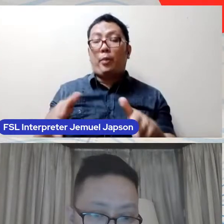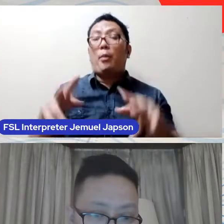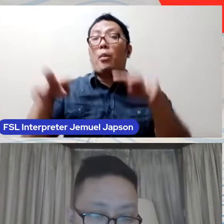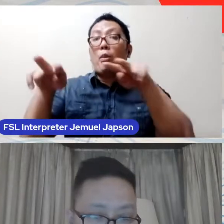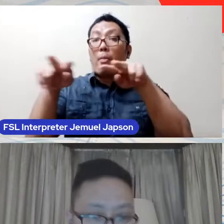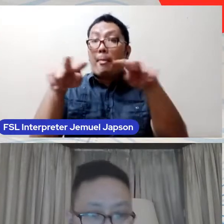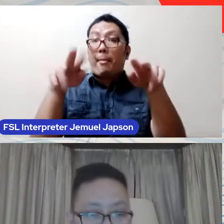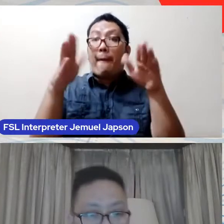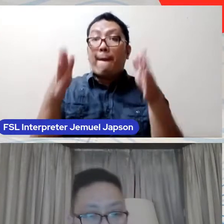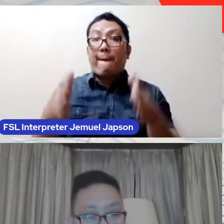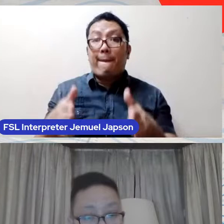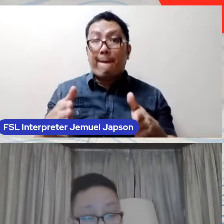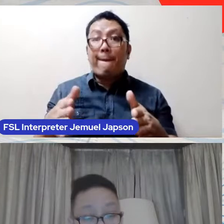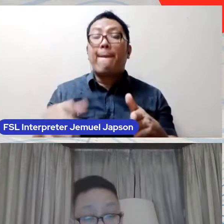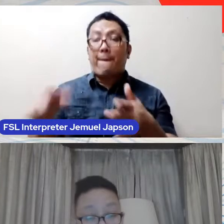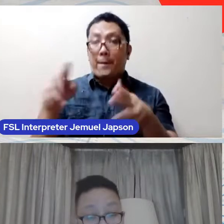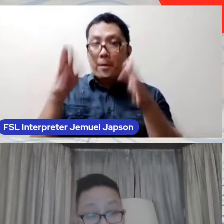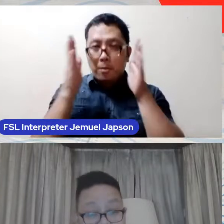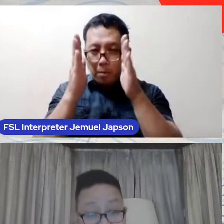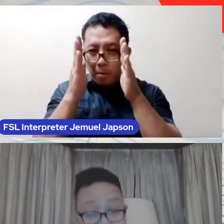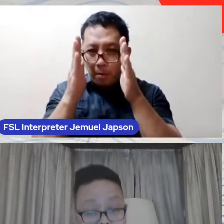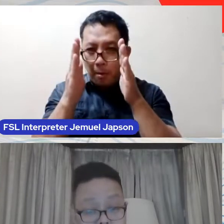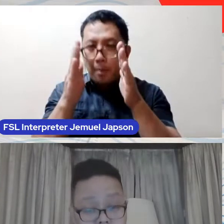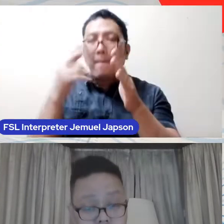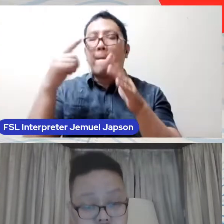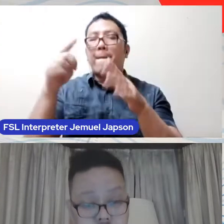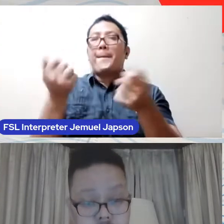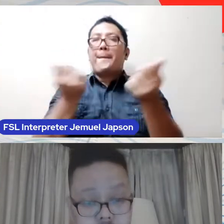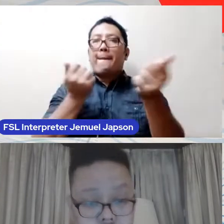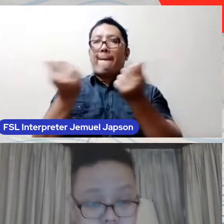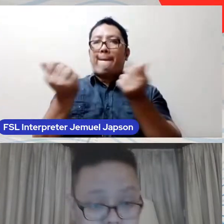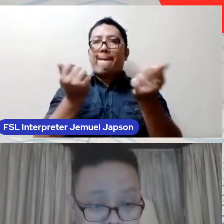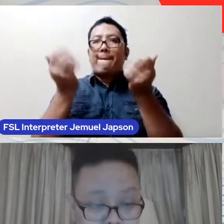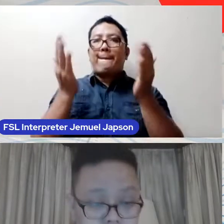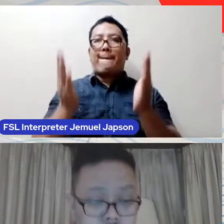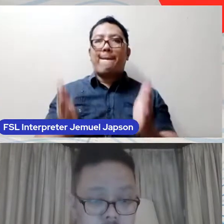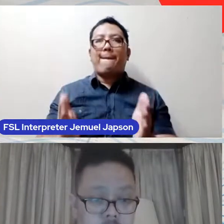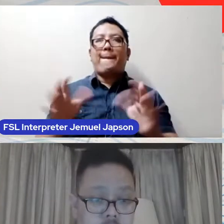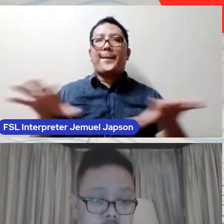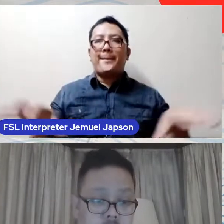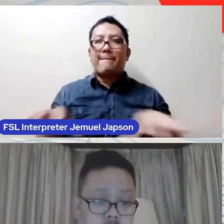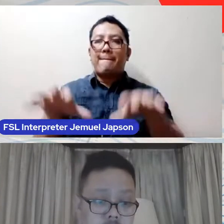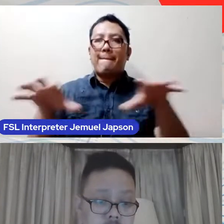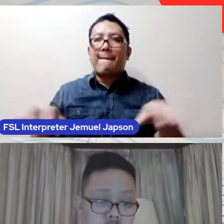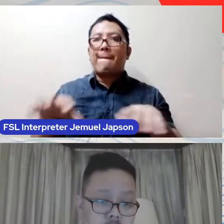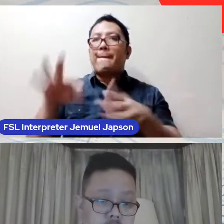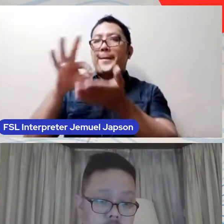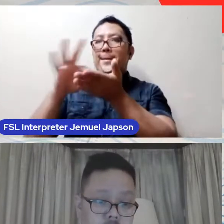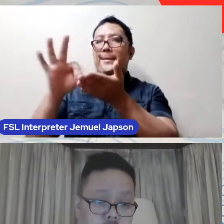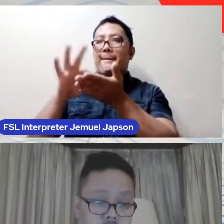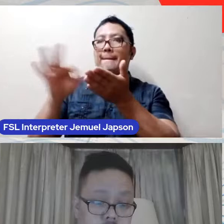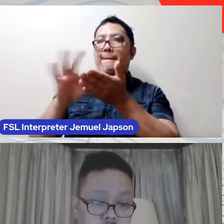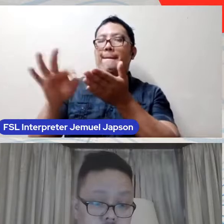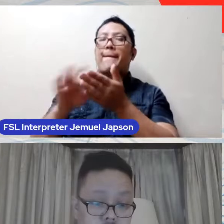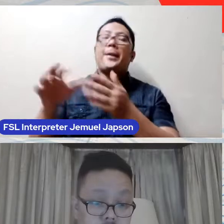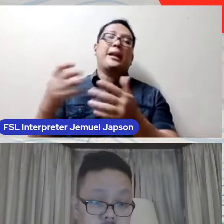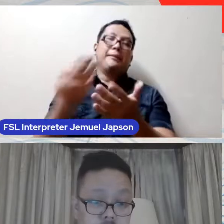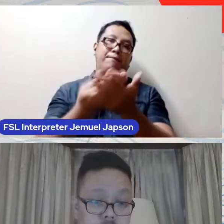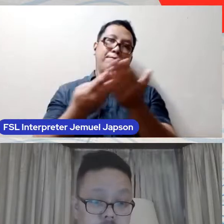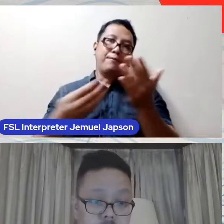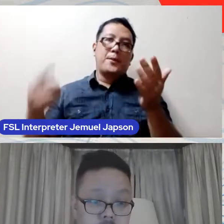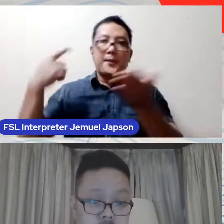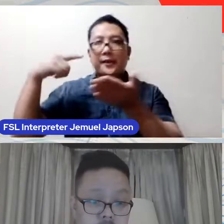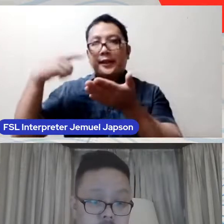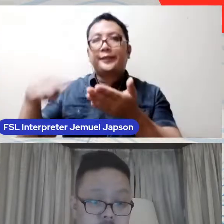yung tumututok sa administrative na mga trabaho sa audit floor. So yan yung mga materyales, peace